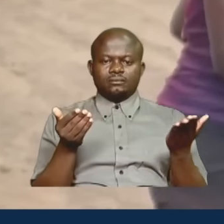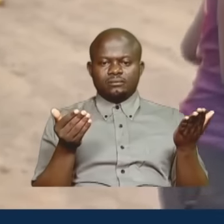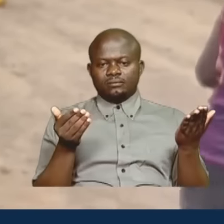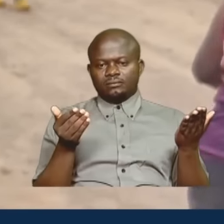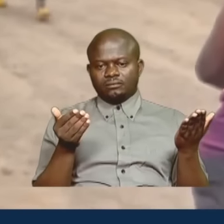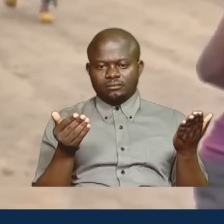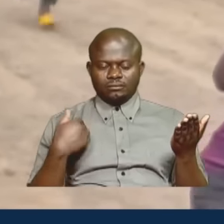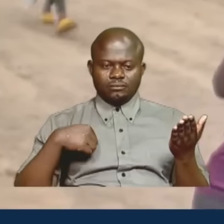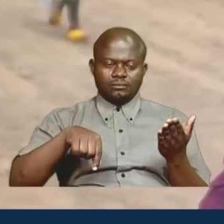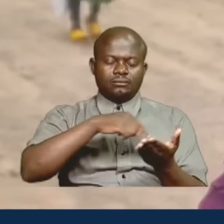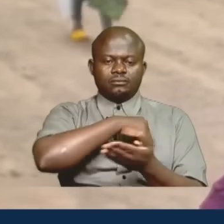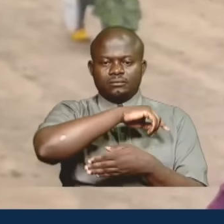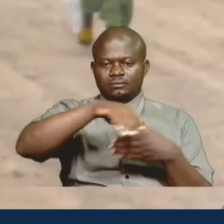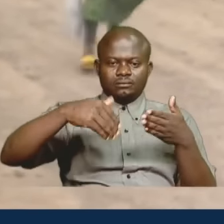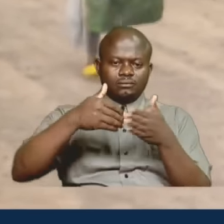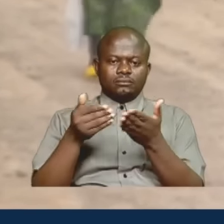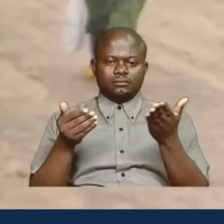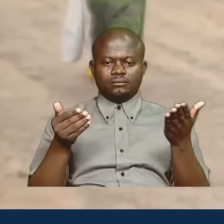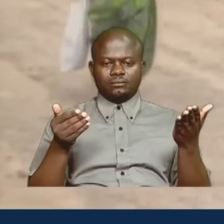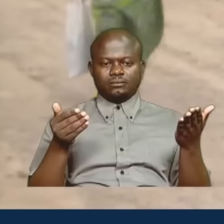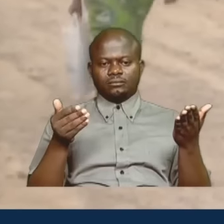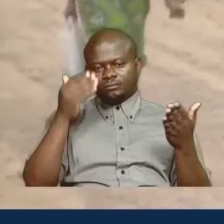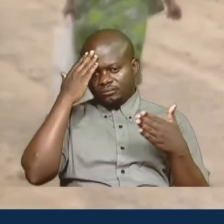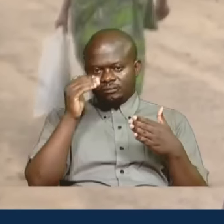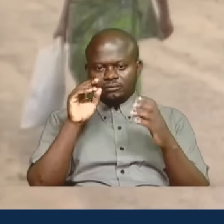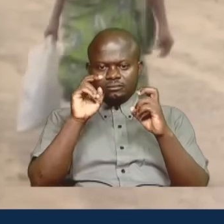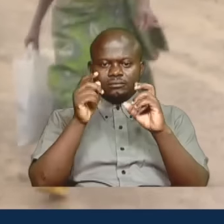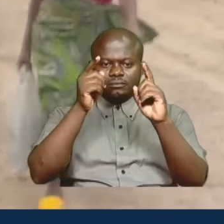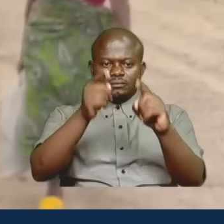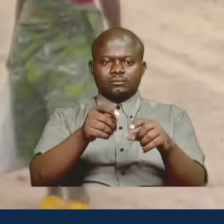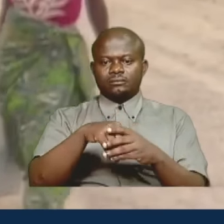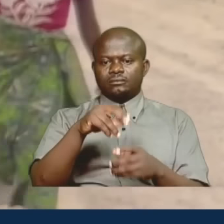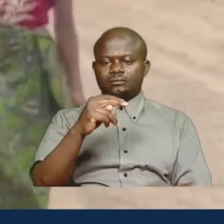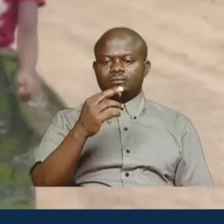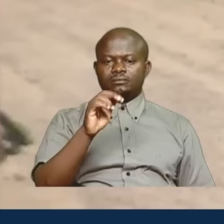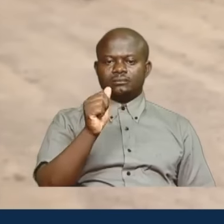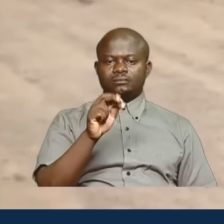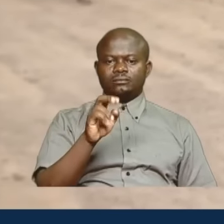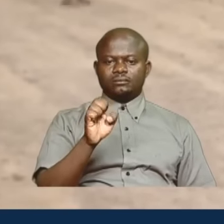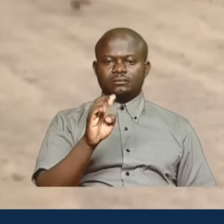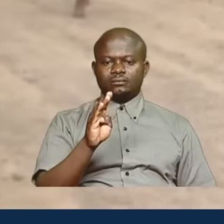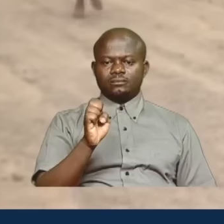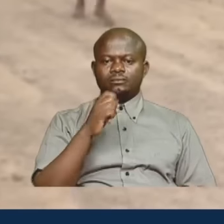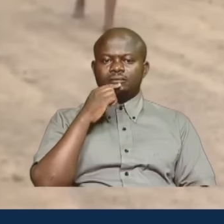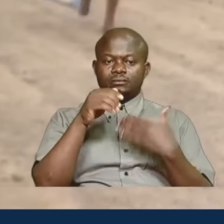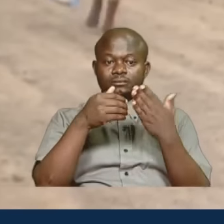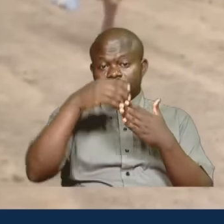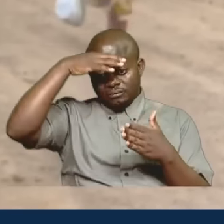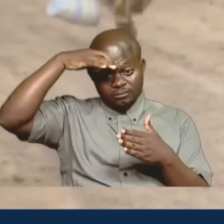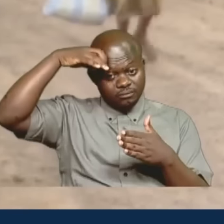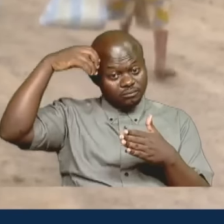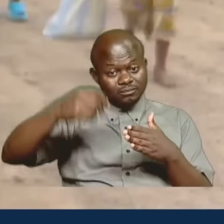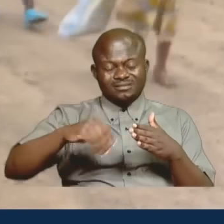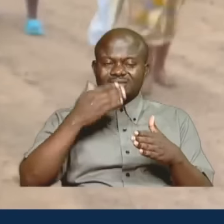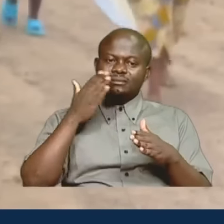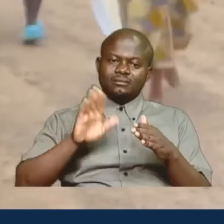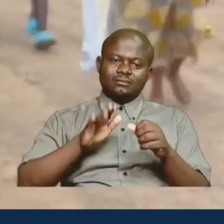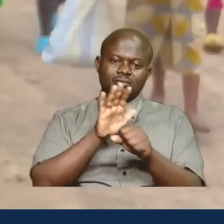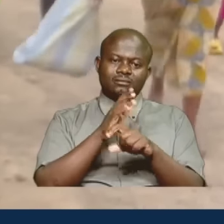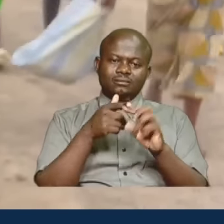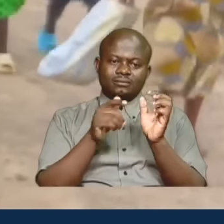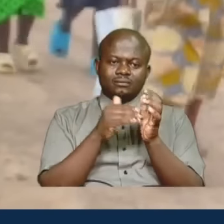ntabwo byari byoroshye kubera ko uri kureba kuvana kugera kanyina rebe, byari bikomeye, wari umuhanda uteye nabi, ariko uri kubona